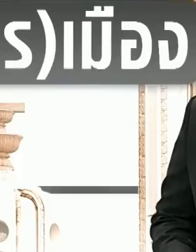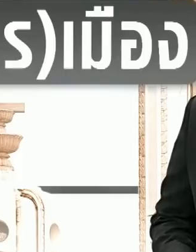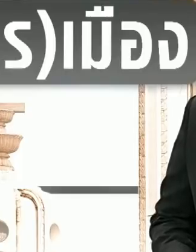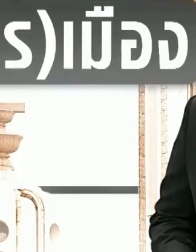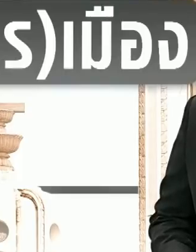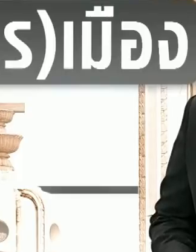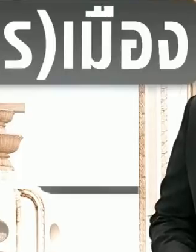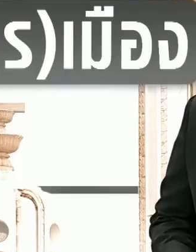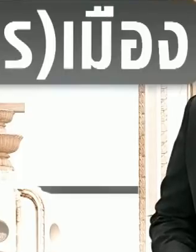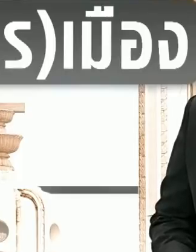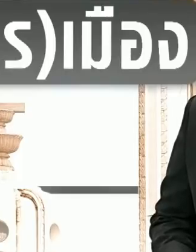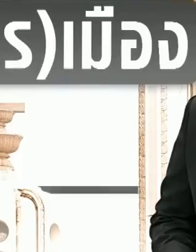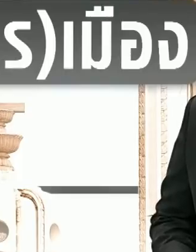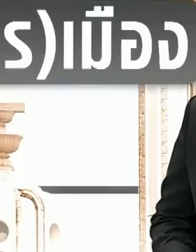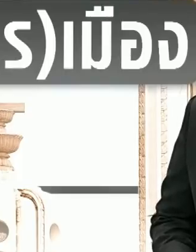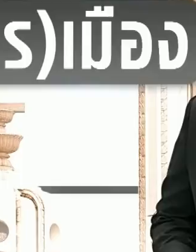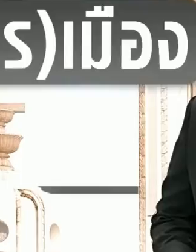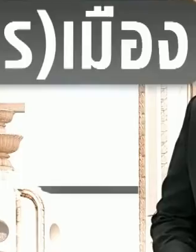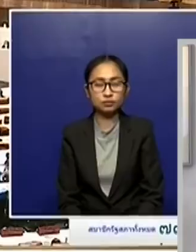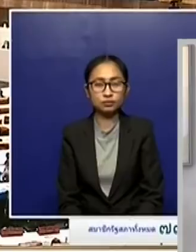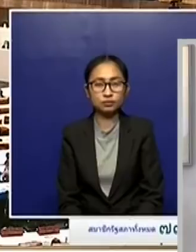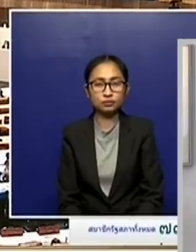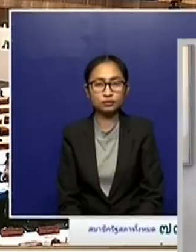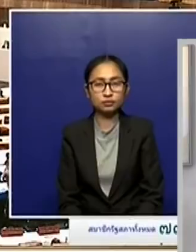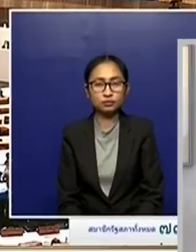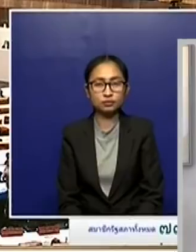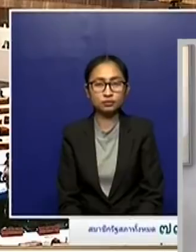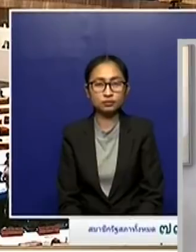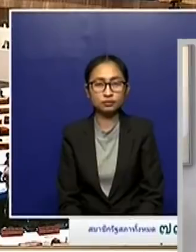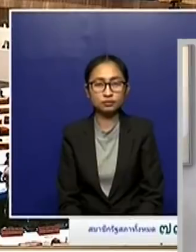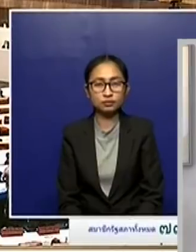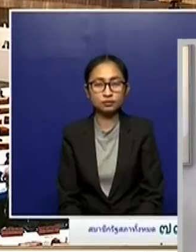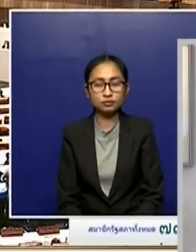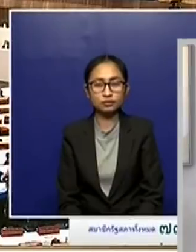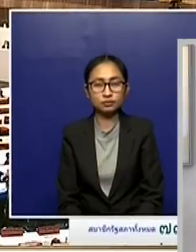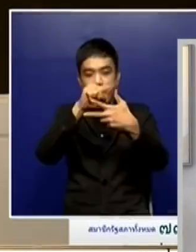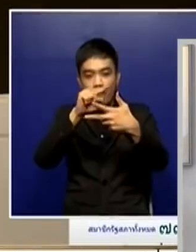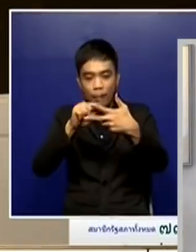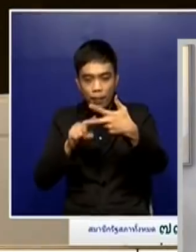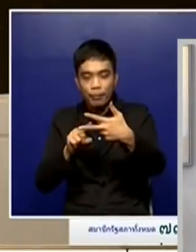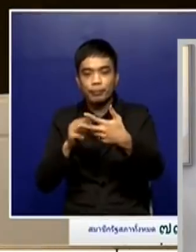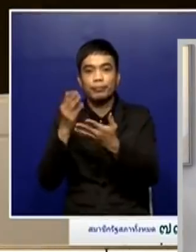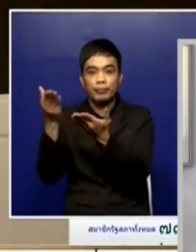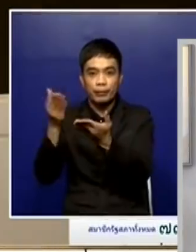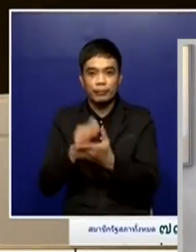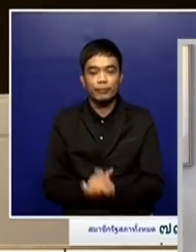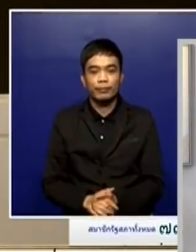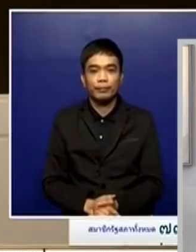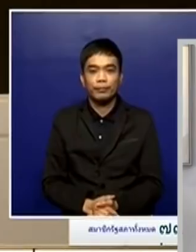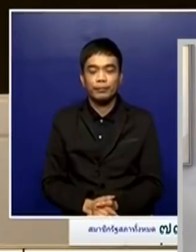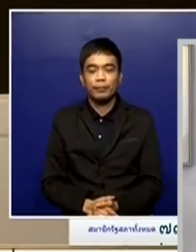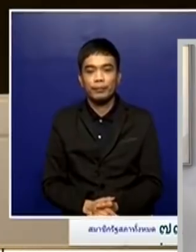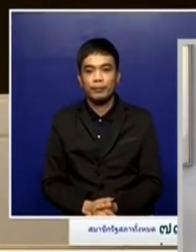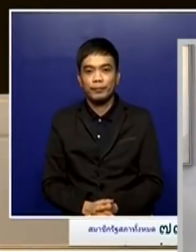ของประชามติอยู่ในนั้นด้วยกับการแก้ไขรัฐธรรมนูญวาระที่ 3โดนความไปแล้วนับหนึ่งกันในครับนะฮะนับหนึ่งยังไงไม่รู้